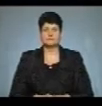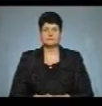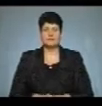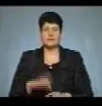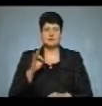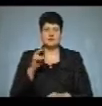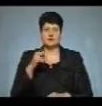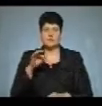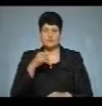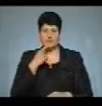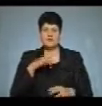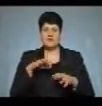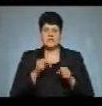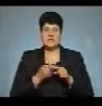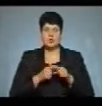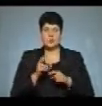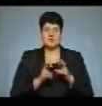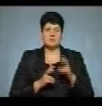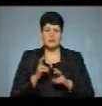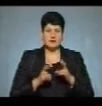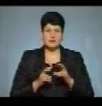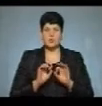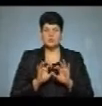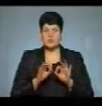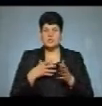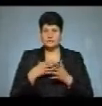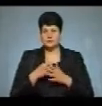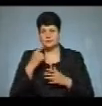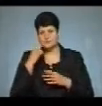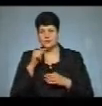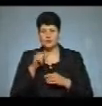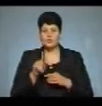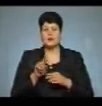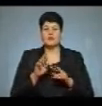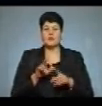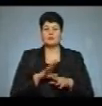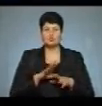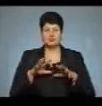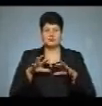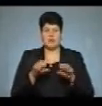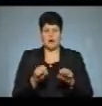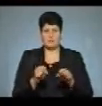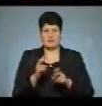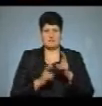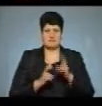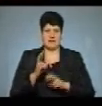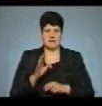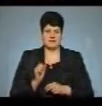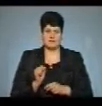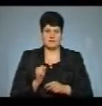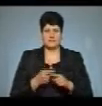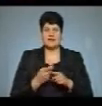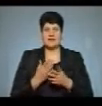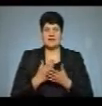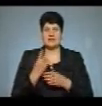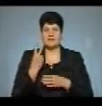Руслан Дрозд каже, він власник цього підприємства. Розповідає свою версію того, як відбулось рейдерське захоплення підприємства. Це є два